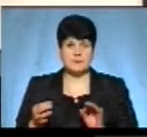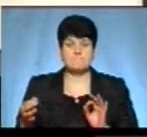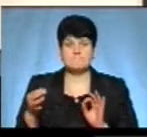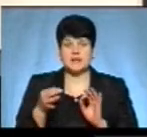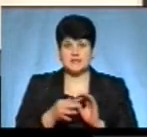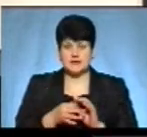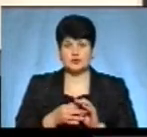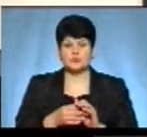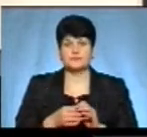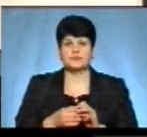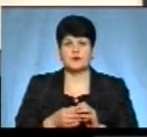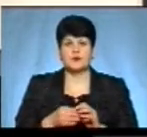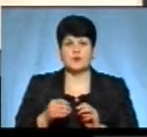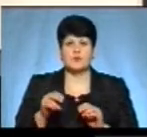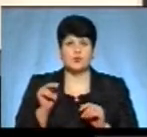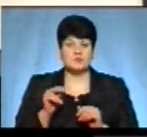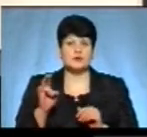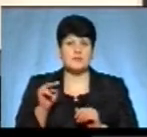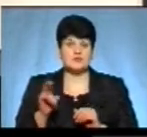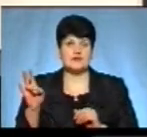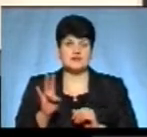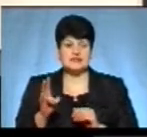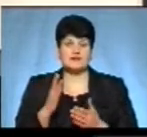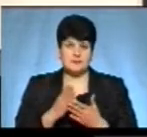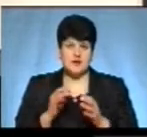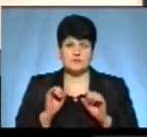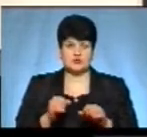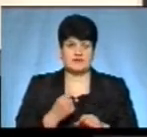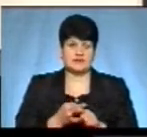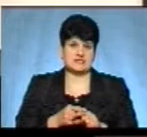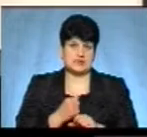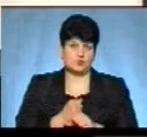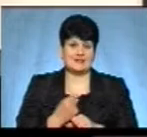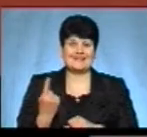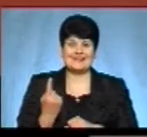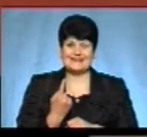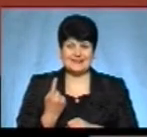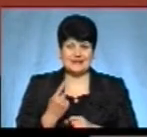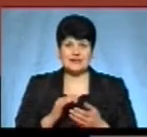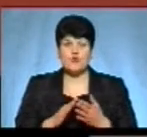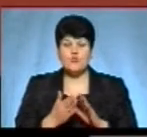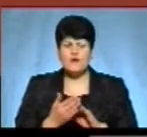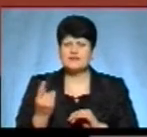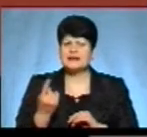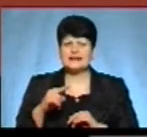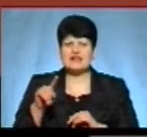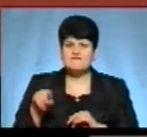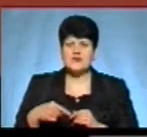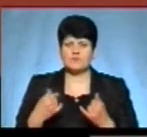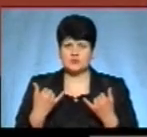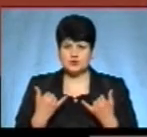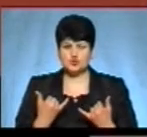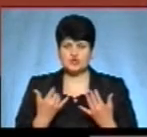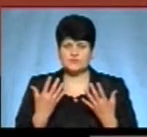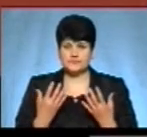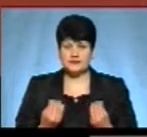приєднатися до помісної православної церкви, він має можливість це зробити. Єдина умова і єдина вимога на сьогодні в